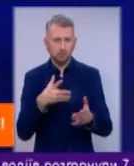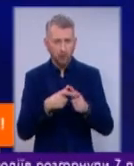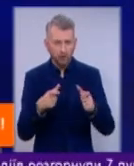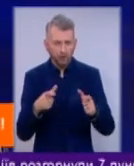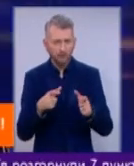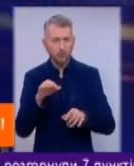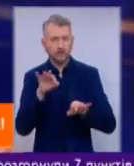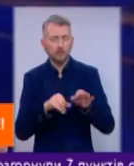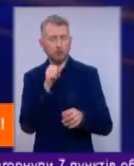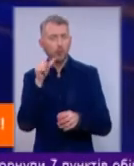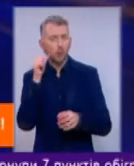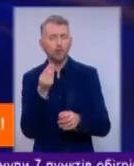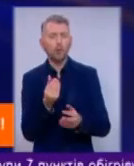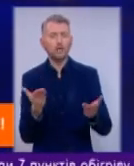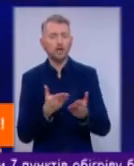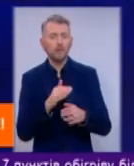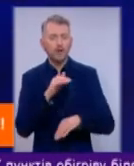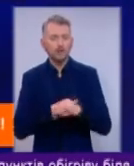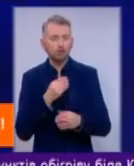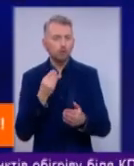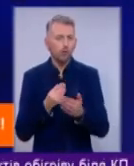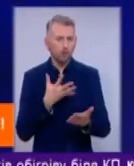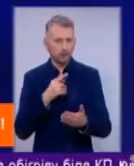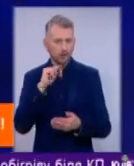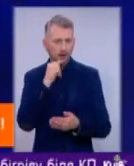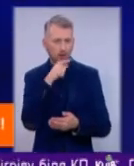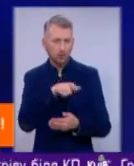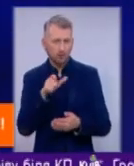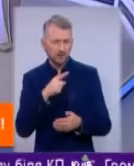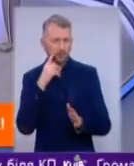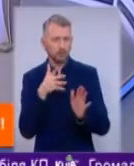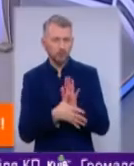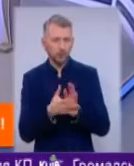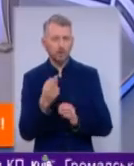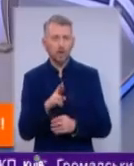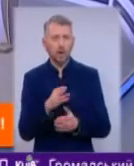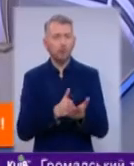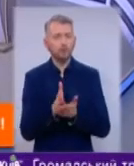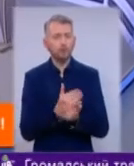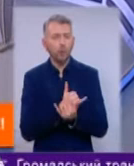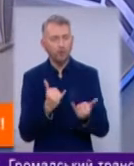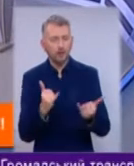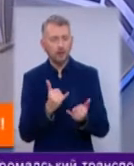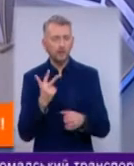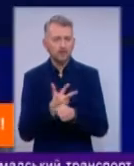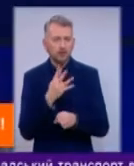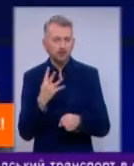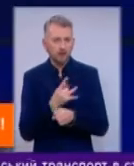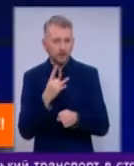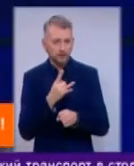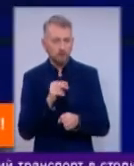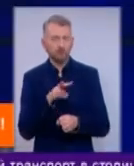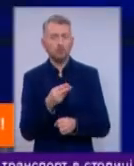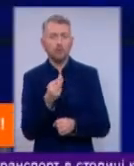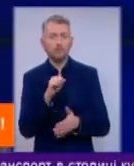року, кошти, які фактично дорожчі, економісти мене зрозуміють, фінансисти, для обслуговування в 3-4 рази, ніж кошти